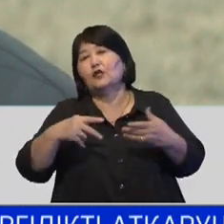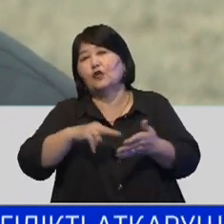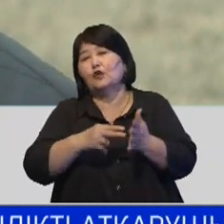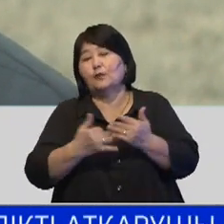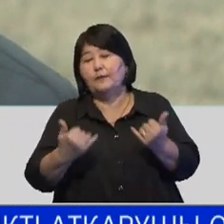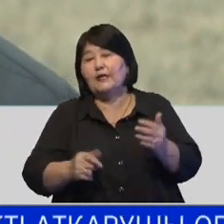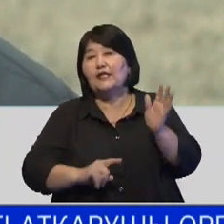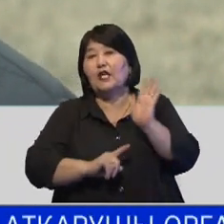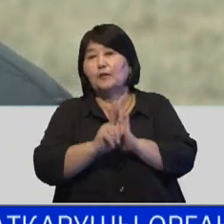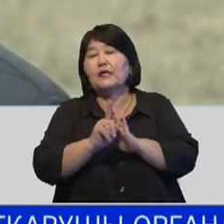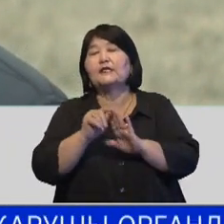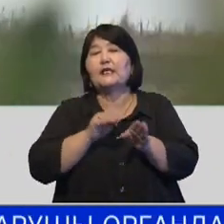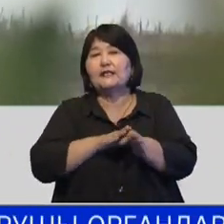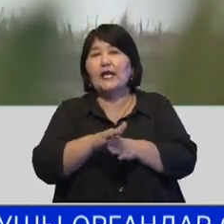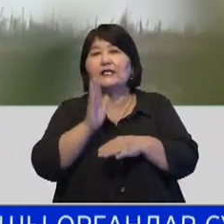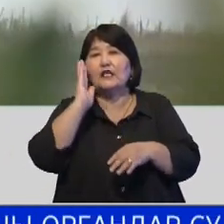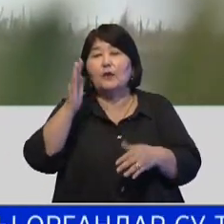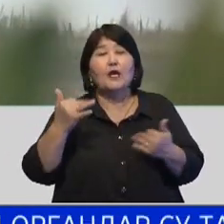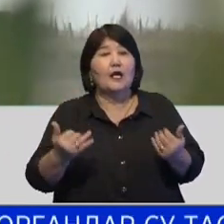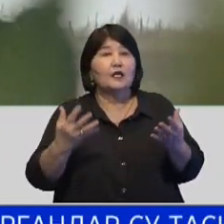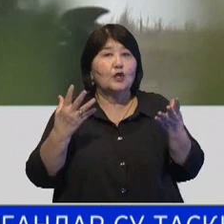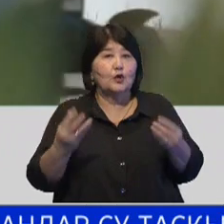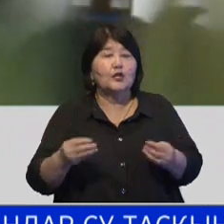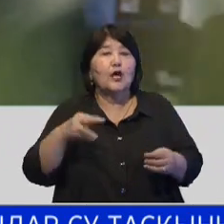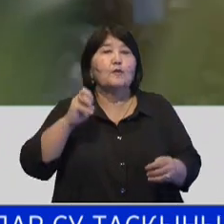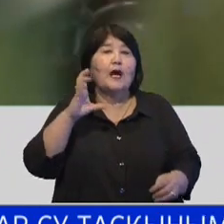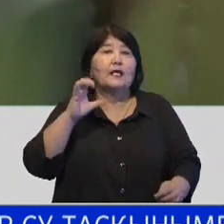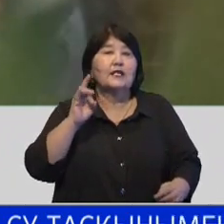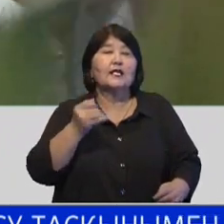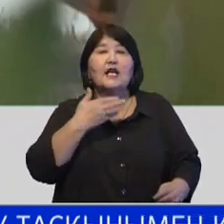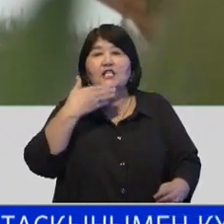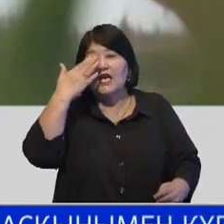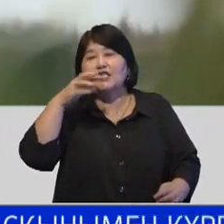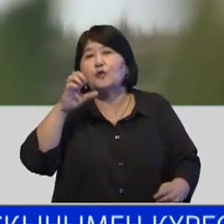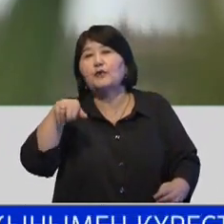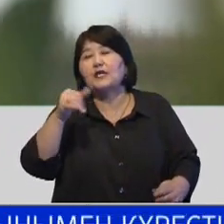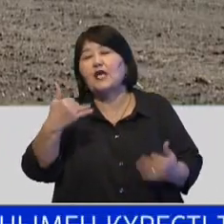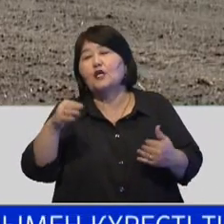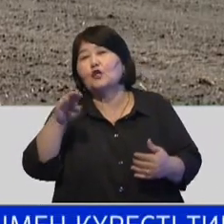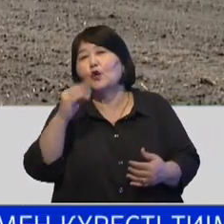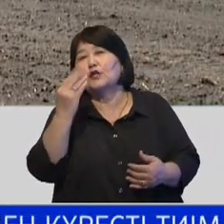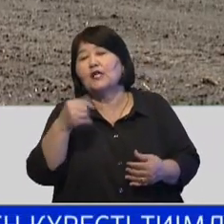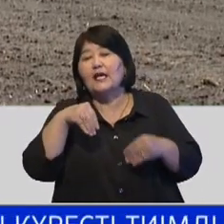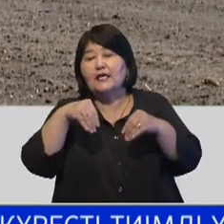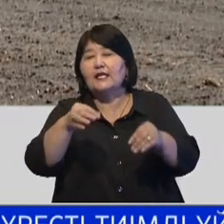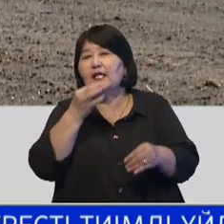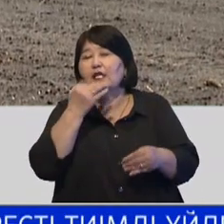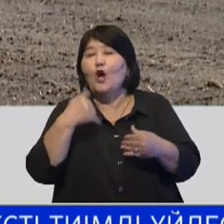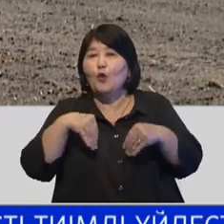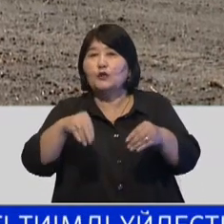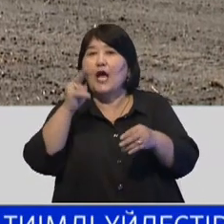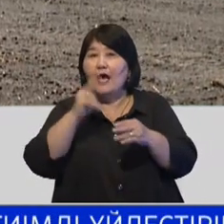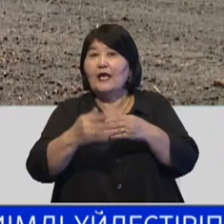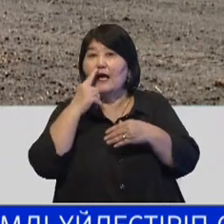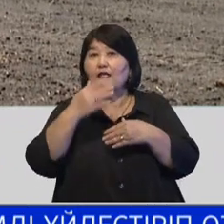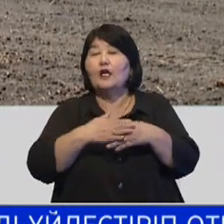жылдан бастап сол іске асырылатын болады. Қазіргі күні мақсары, жаздық бидай, жаңа жоңышқа секілді ерте егілетін дақылдарын орналастыру аяқталып